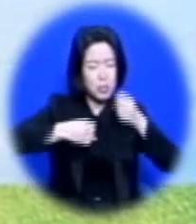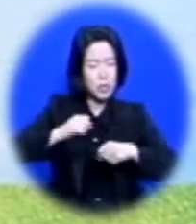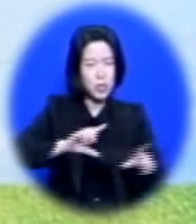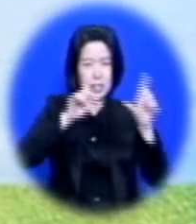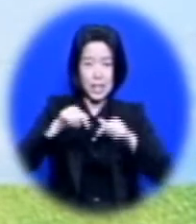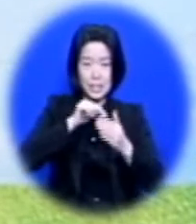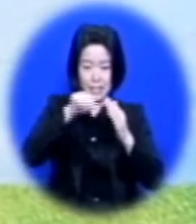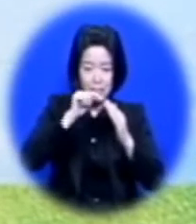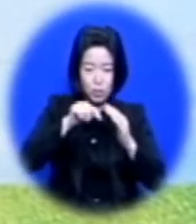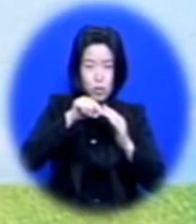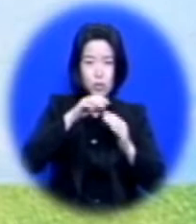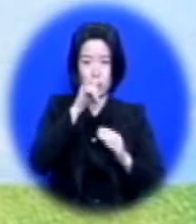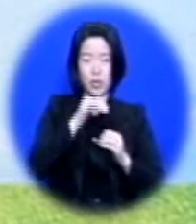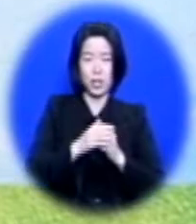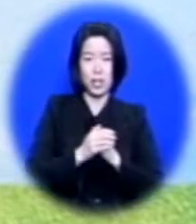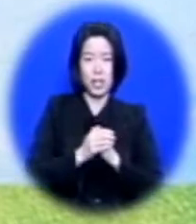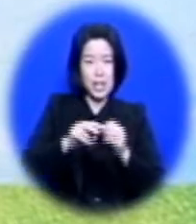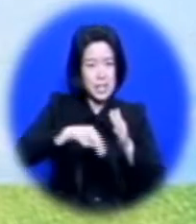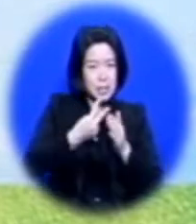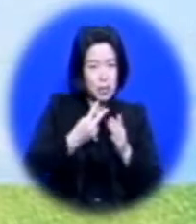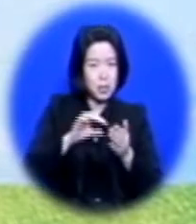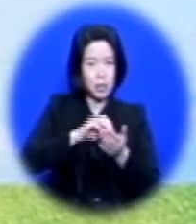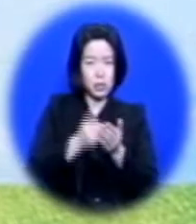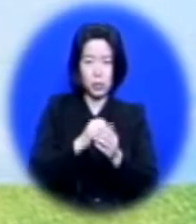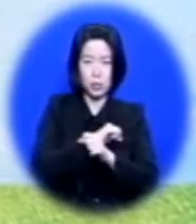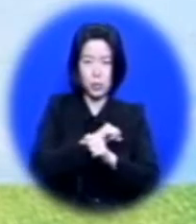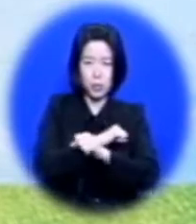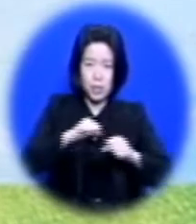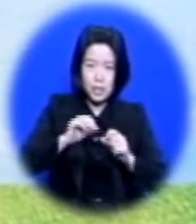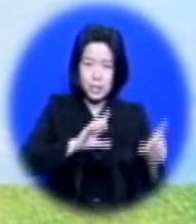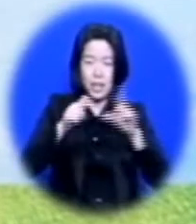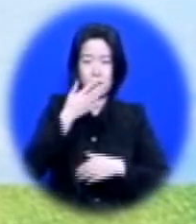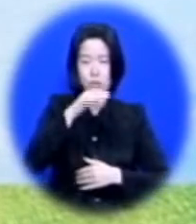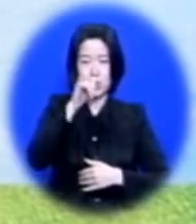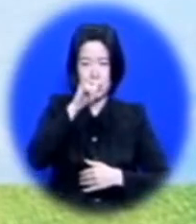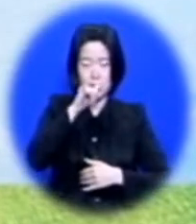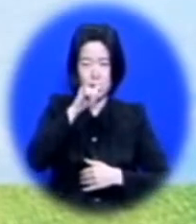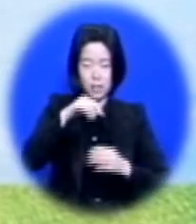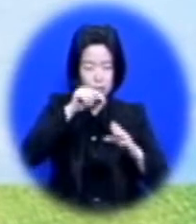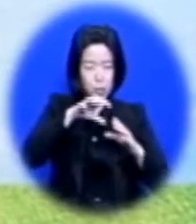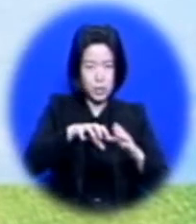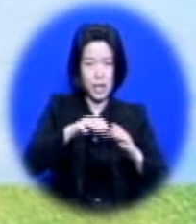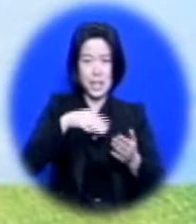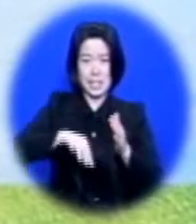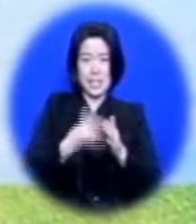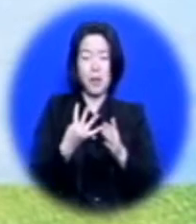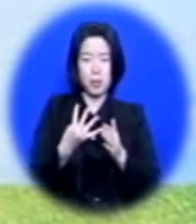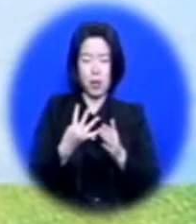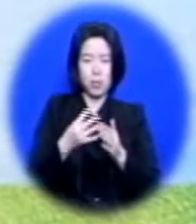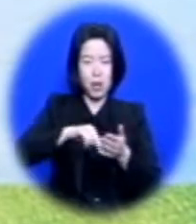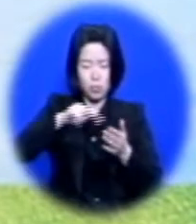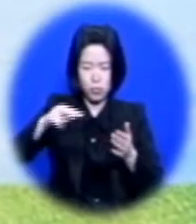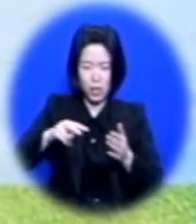그 굴 속에 200명 정도 살 수 있는 그 굴에 4백 명에 부랑자들이 모인 것 같은 그런